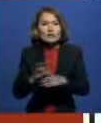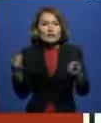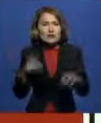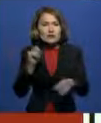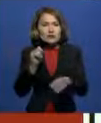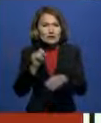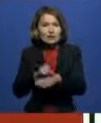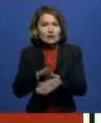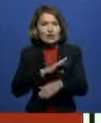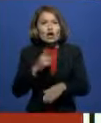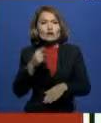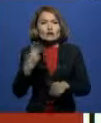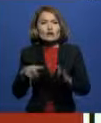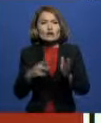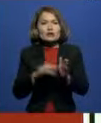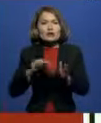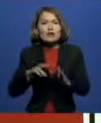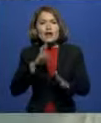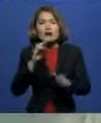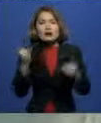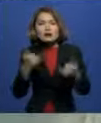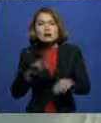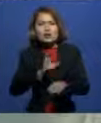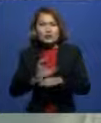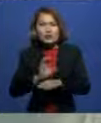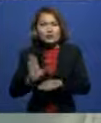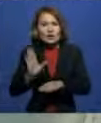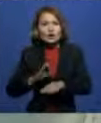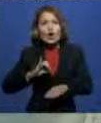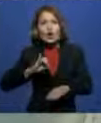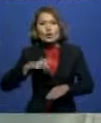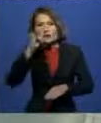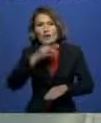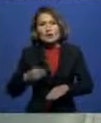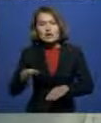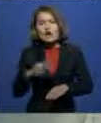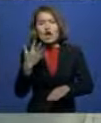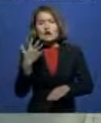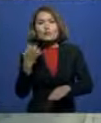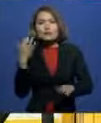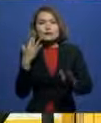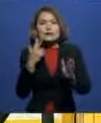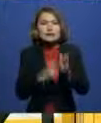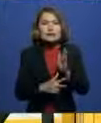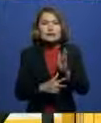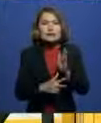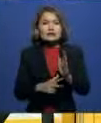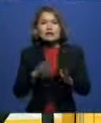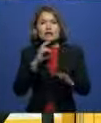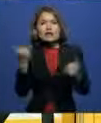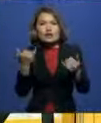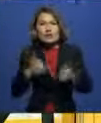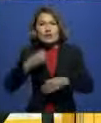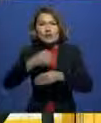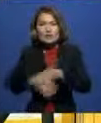мың дизель мен 90 мың тонна бензин өндірілмек. Бір ғана оңтүстік Қазақстан облысында 580 жанар жағармай бекеті жұмыс істейді екен.